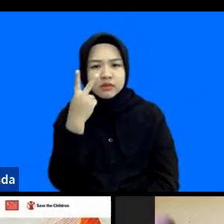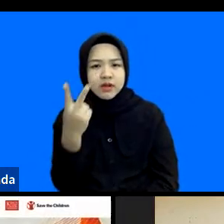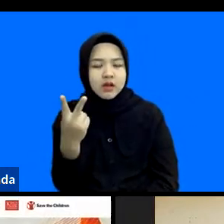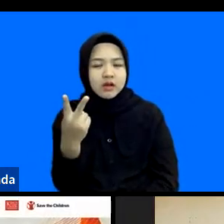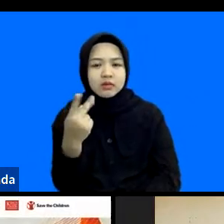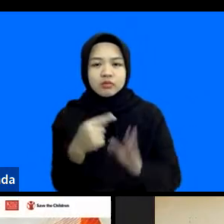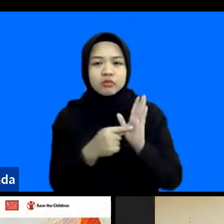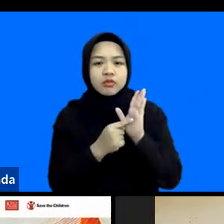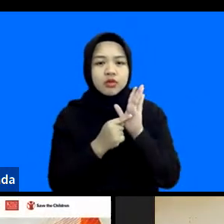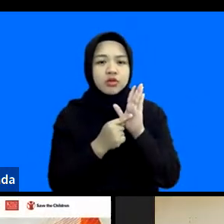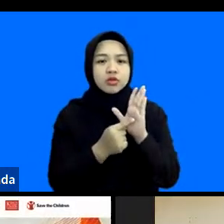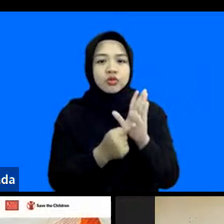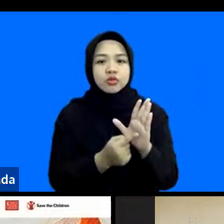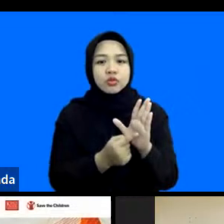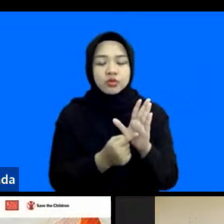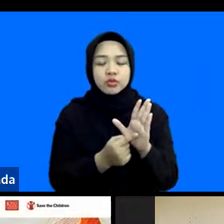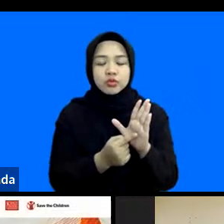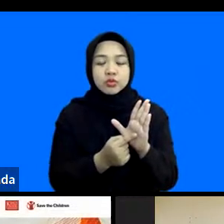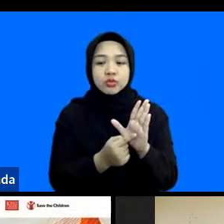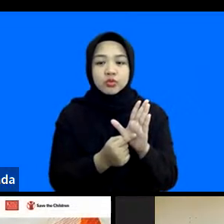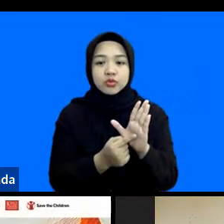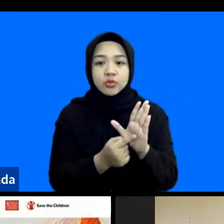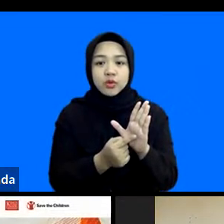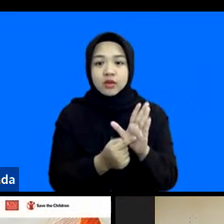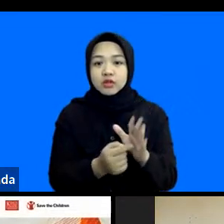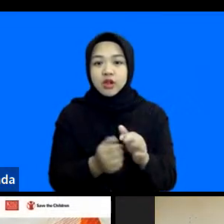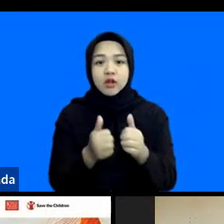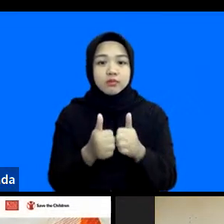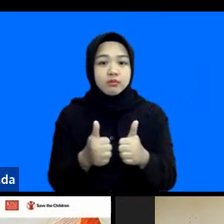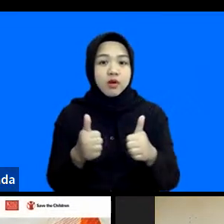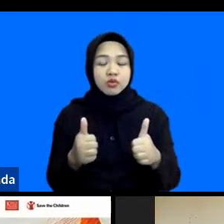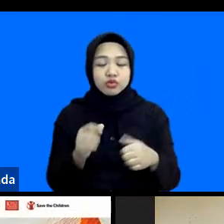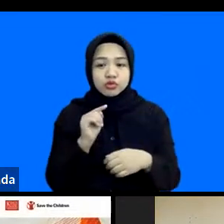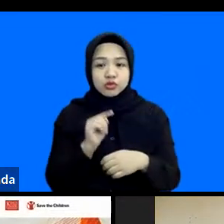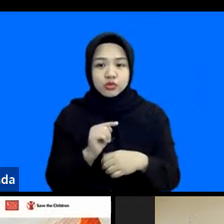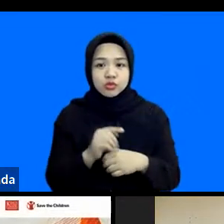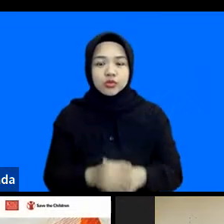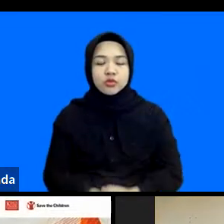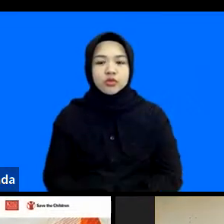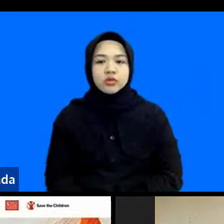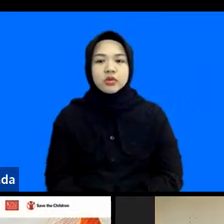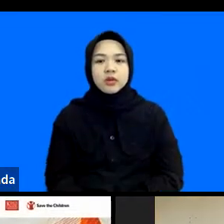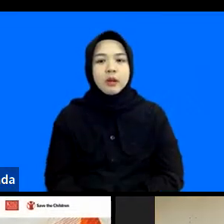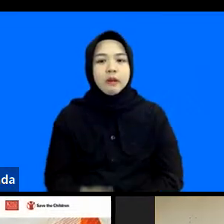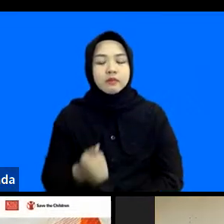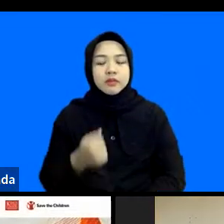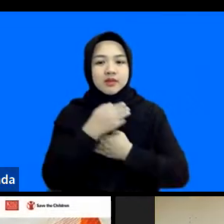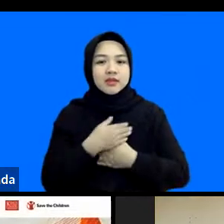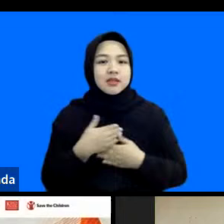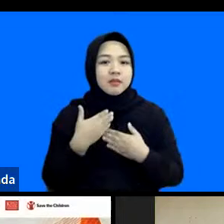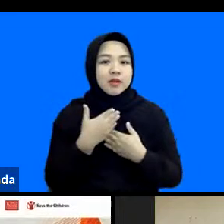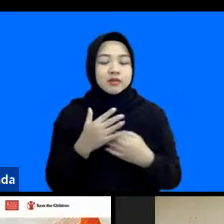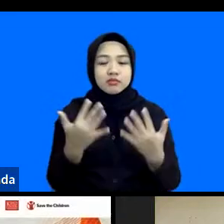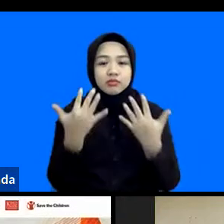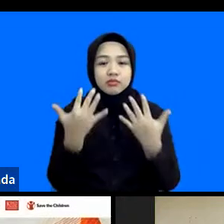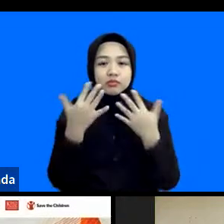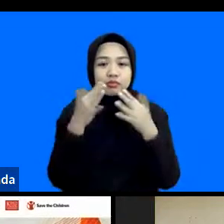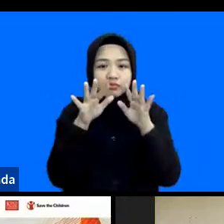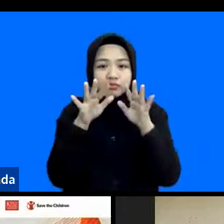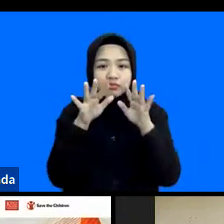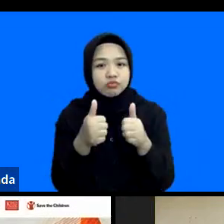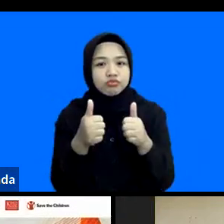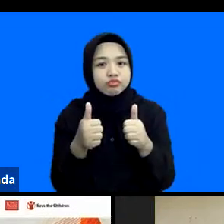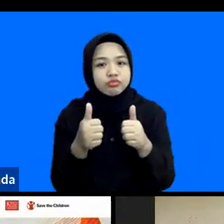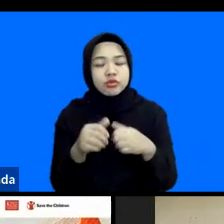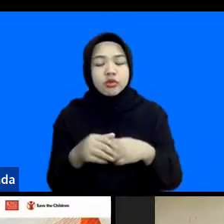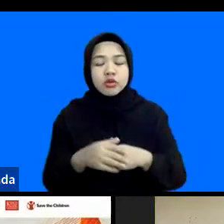pertunjukan yang sangat bagus tersebut ya, dan sangat bisa dinikmati oleh penonton, tentunya